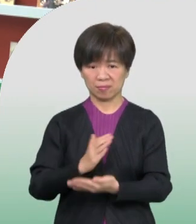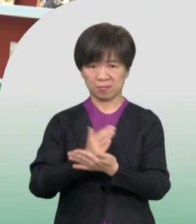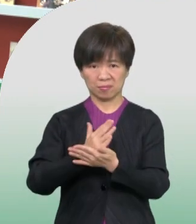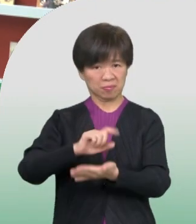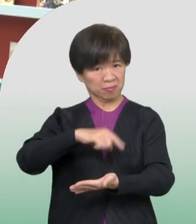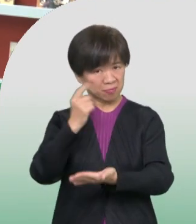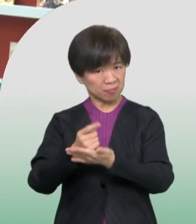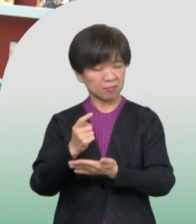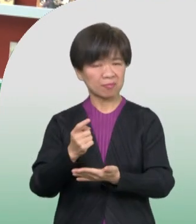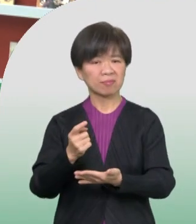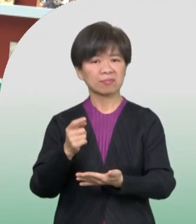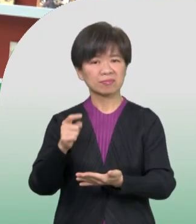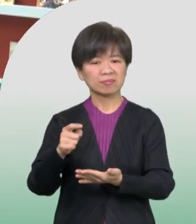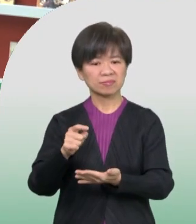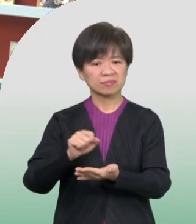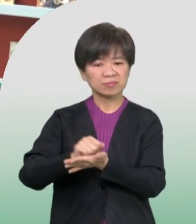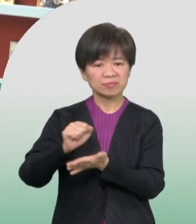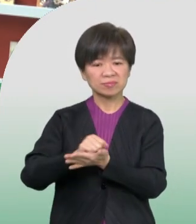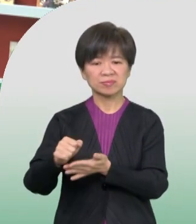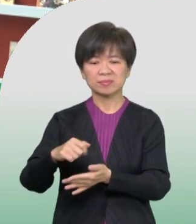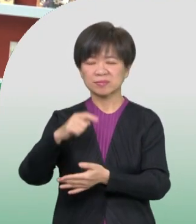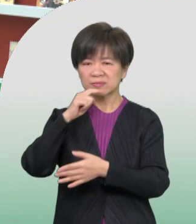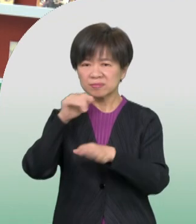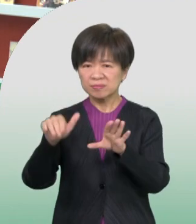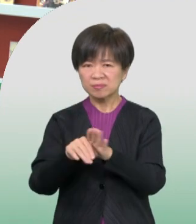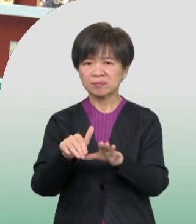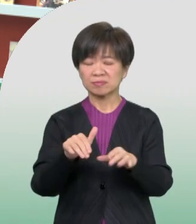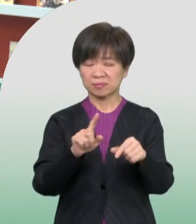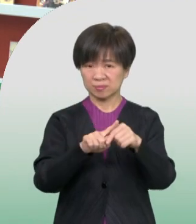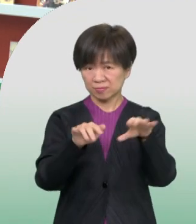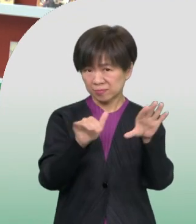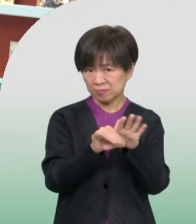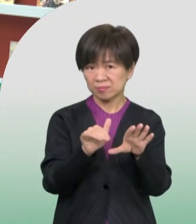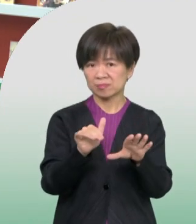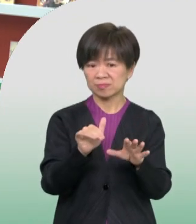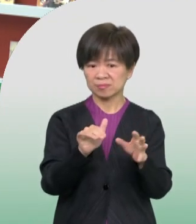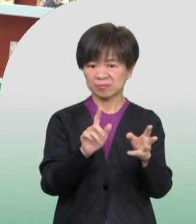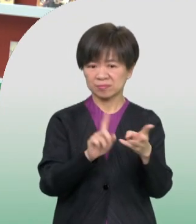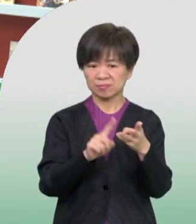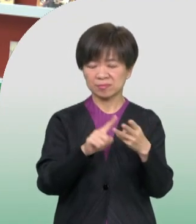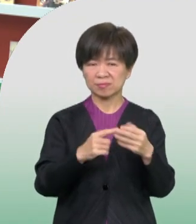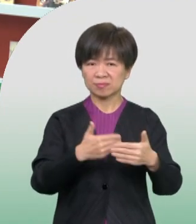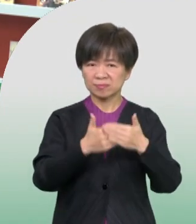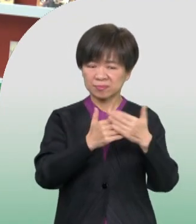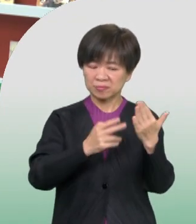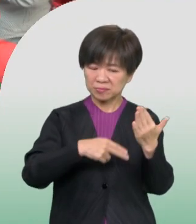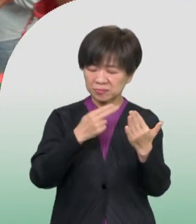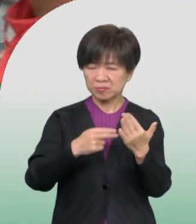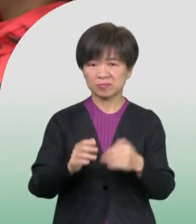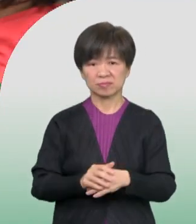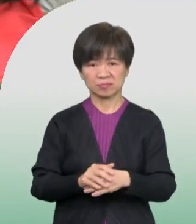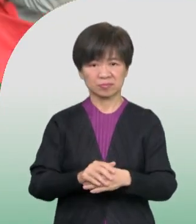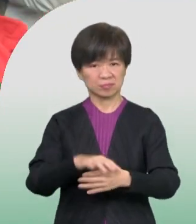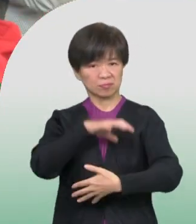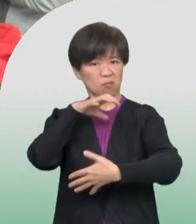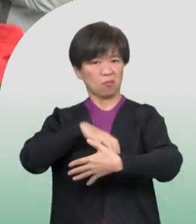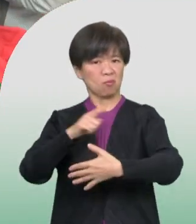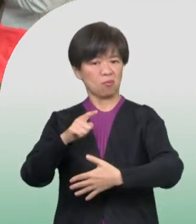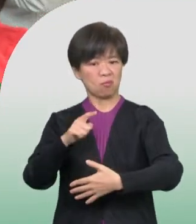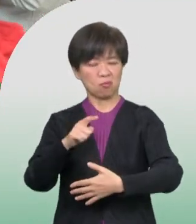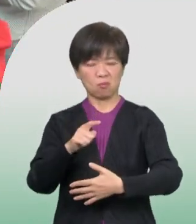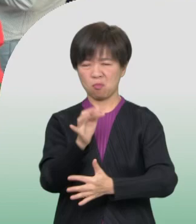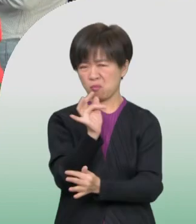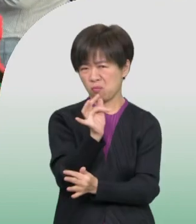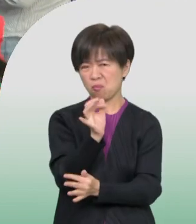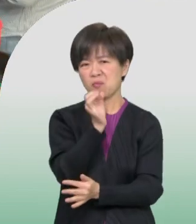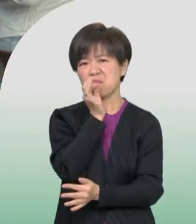分，到时候会出版有日文版、中文的，还有汉诗，所以内容的话会相当的齐